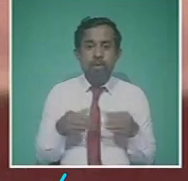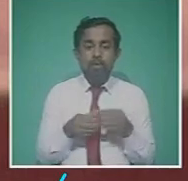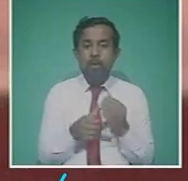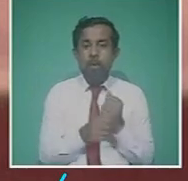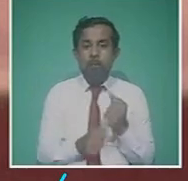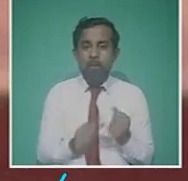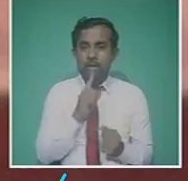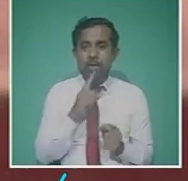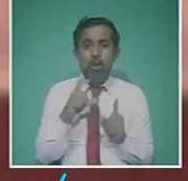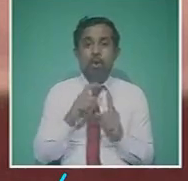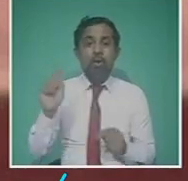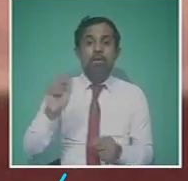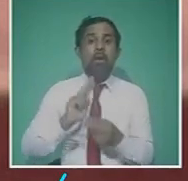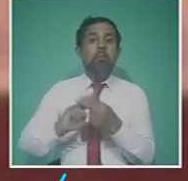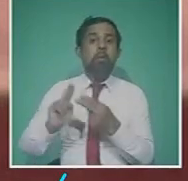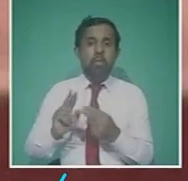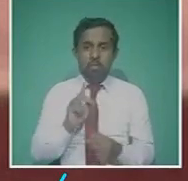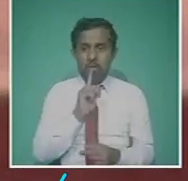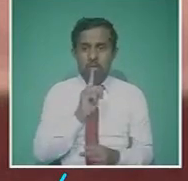නියෝජිතය කියනවා ඩොලර් එවන්න එපා රටට